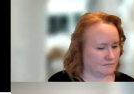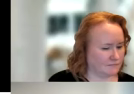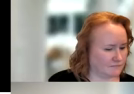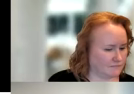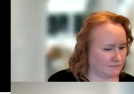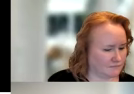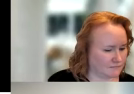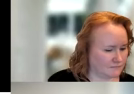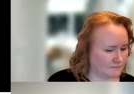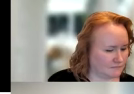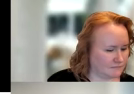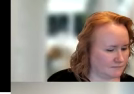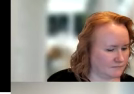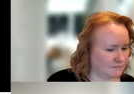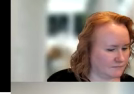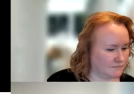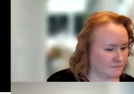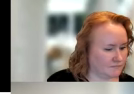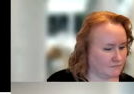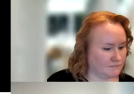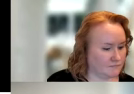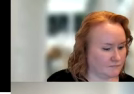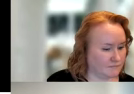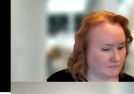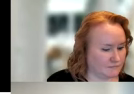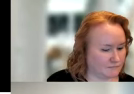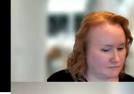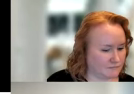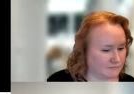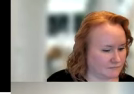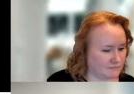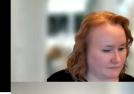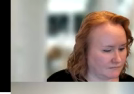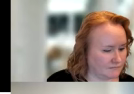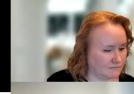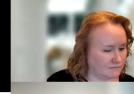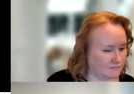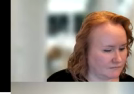Da skal vi innledningsvis si noe helt overordnet om direktivet.